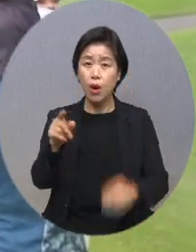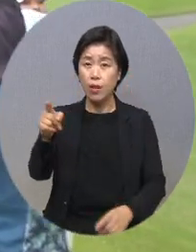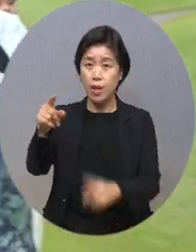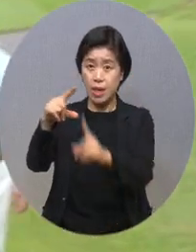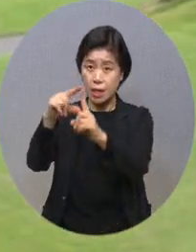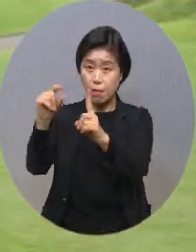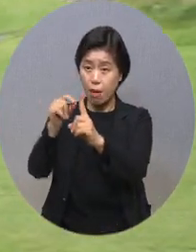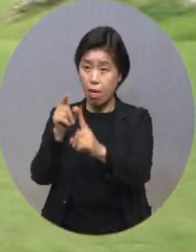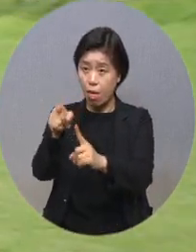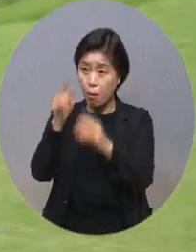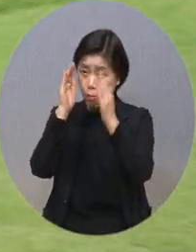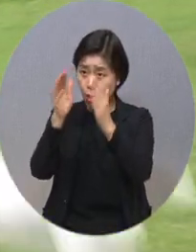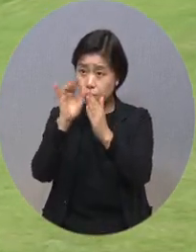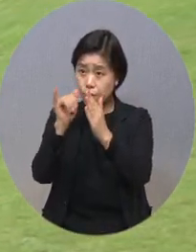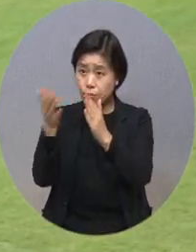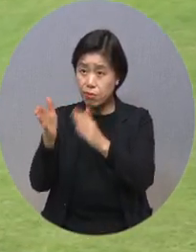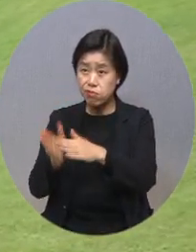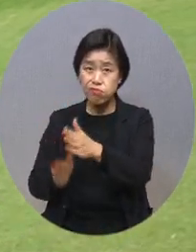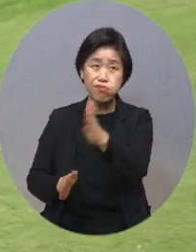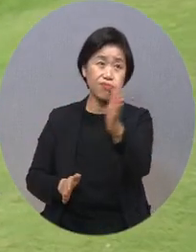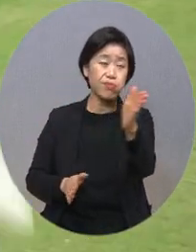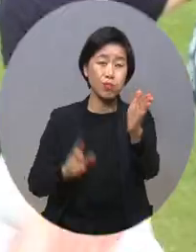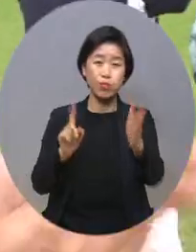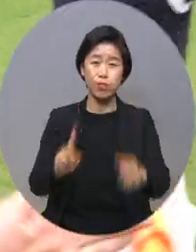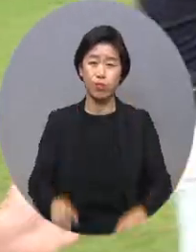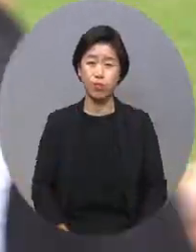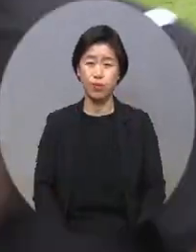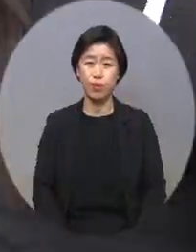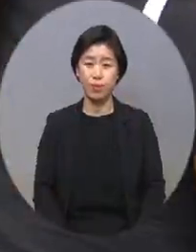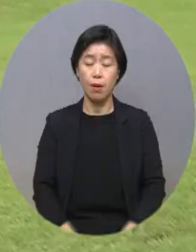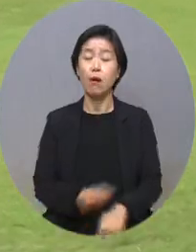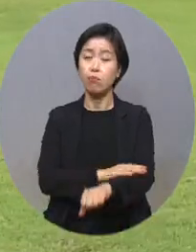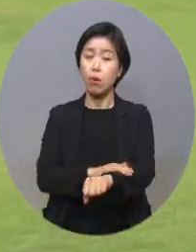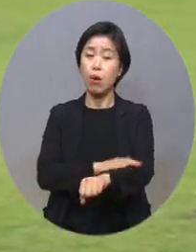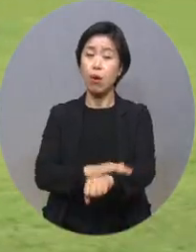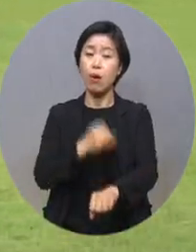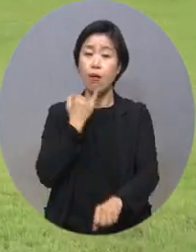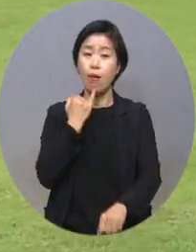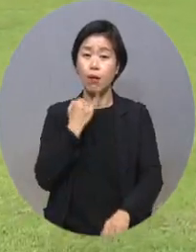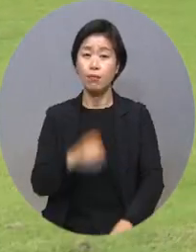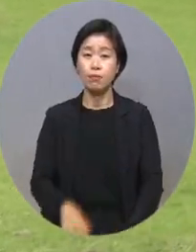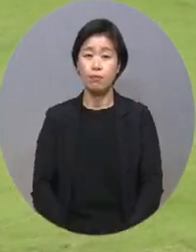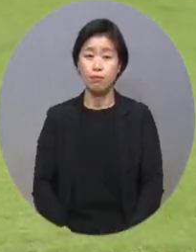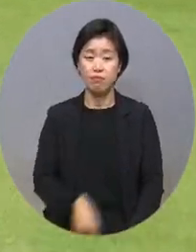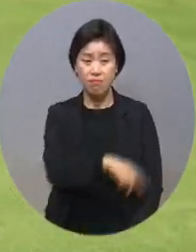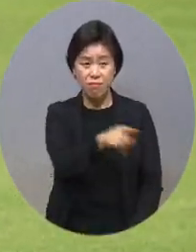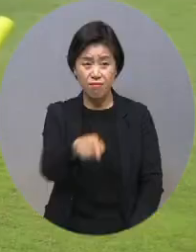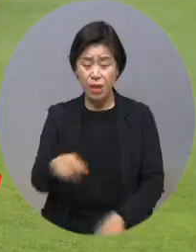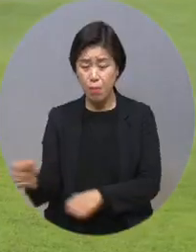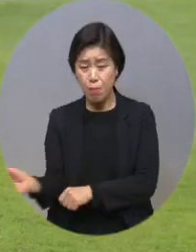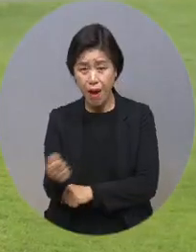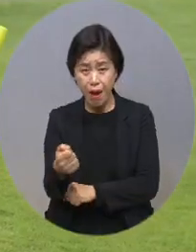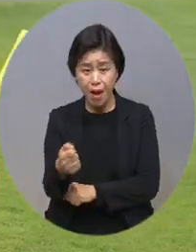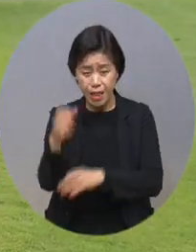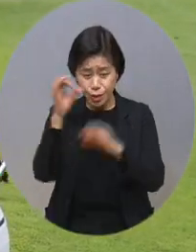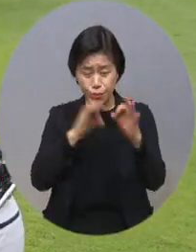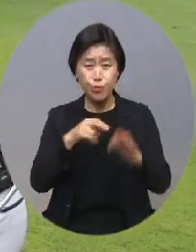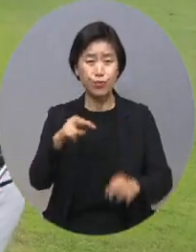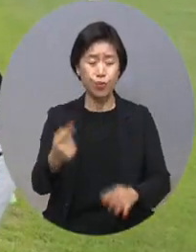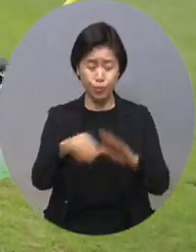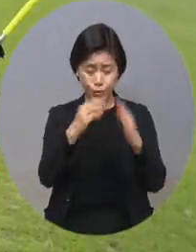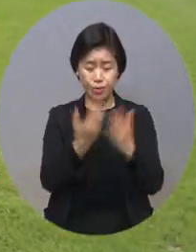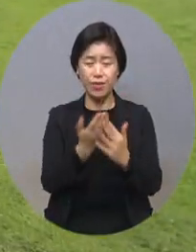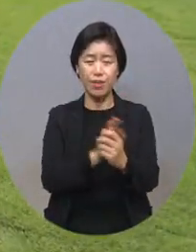아니, 발보다 공이 아래. 너 지금 선풍기로 쳤어. 잘했어, 잘했어. 저기는 뭐, 다 치기만 하면 잘했대. 잘못 썼네. 어, 잘못